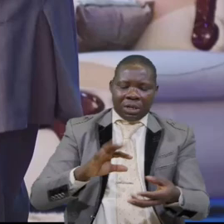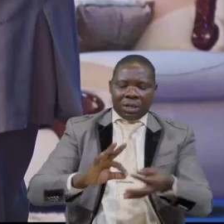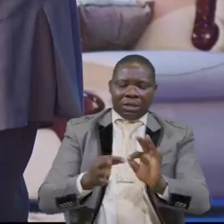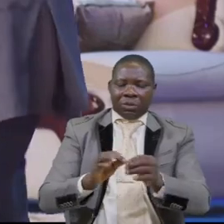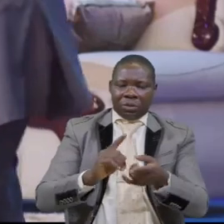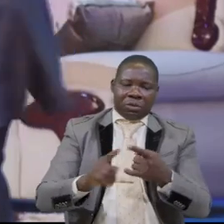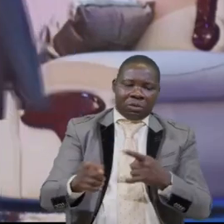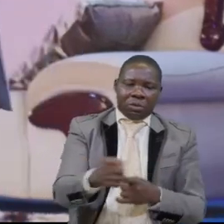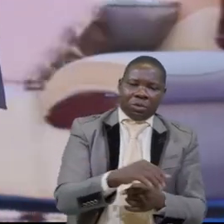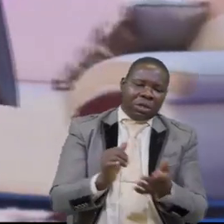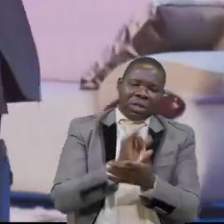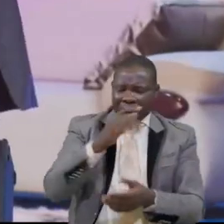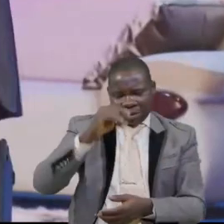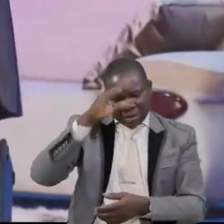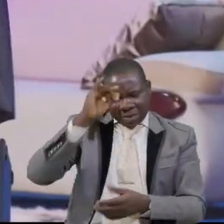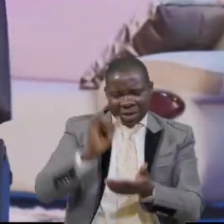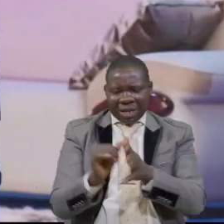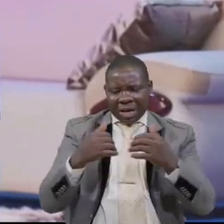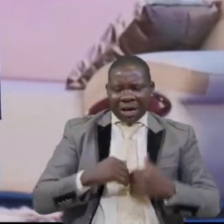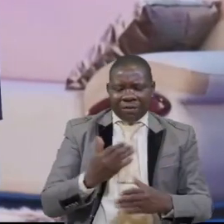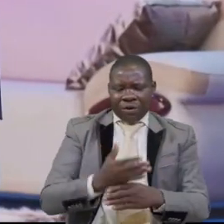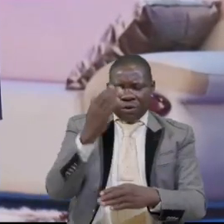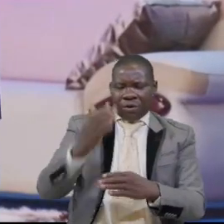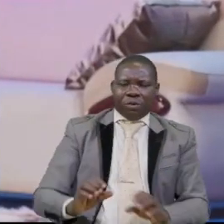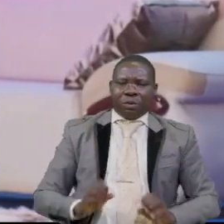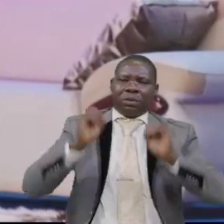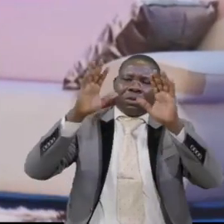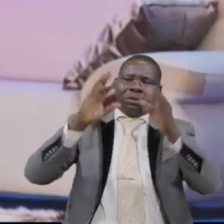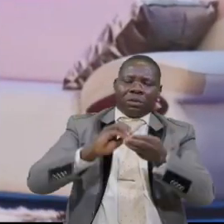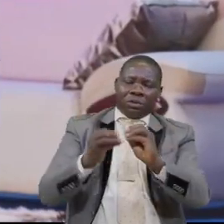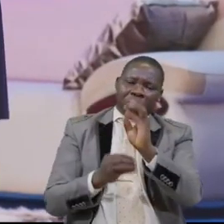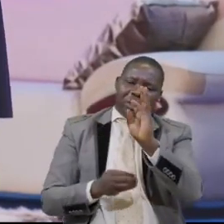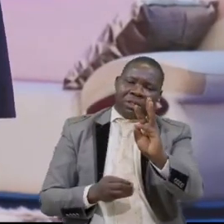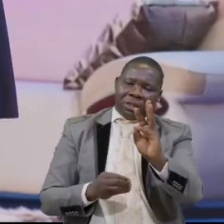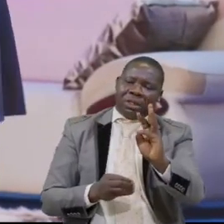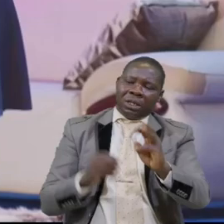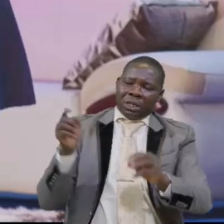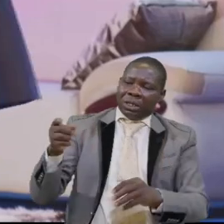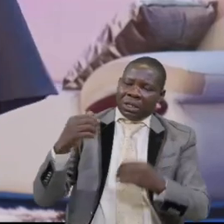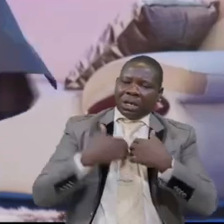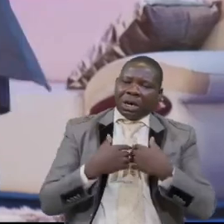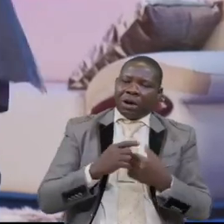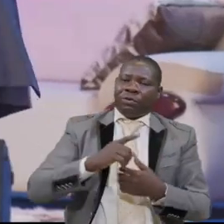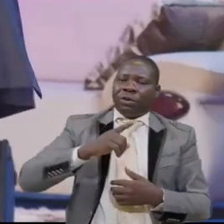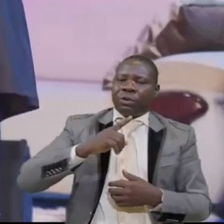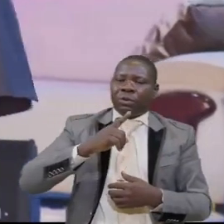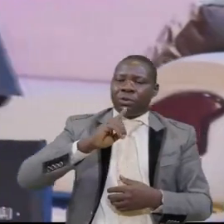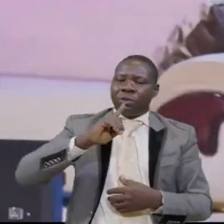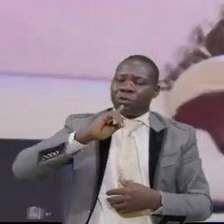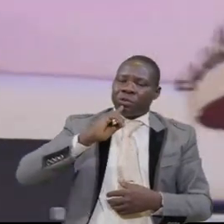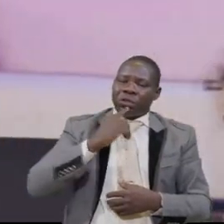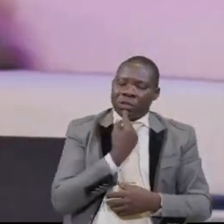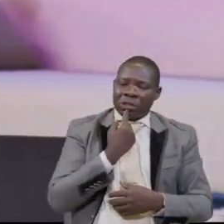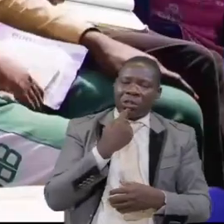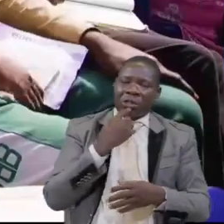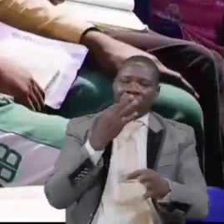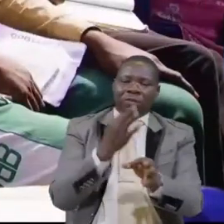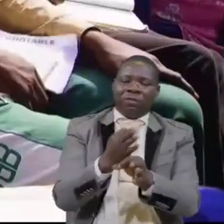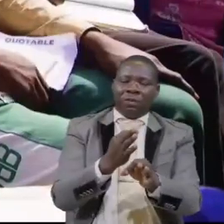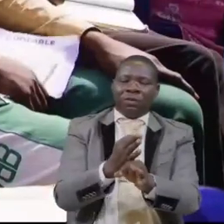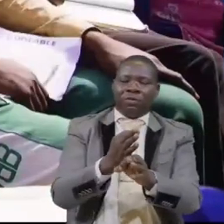homme qui avait une entière consécration 6è il avait une fidélité fervante une fidélité